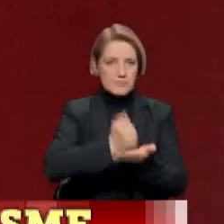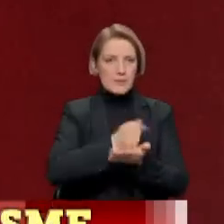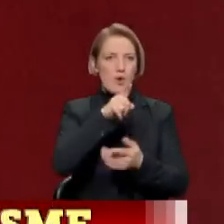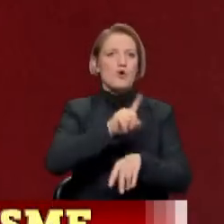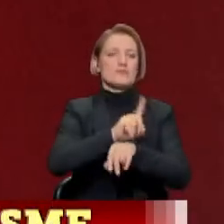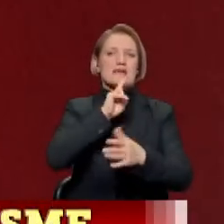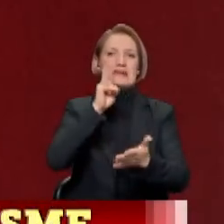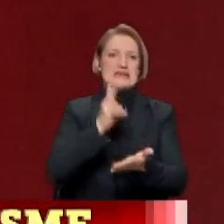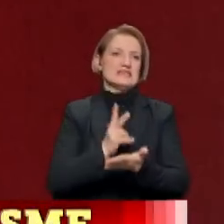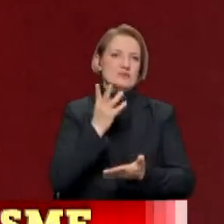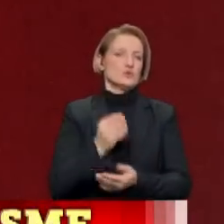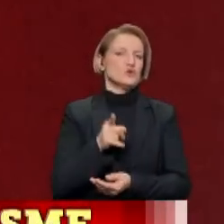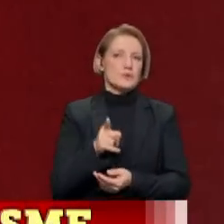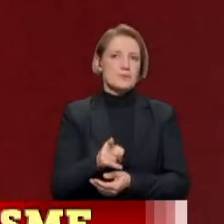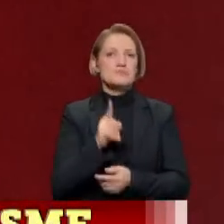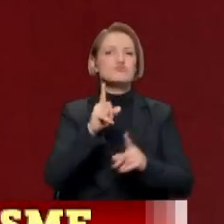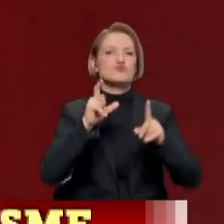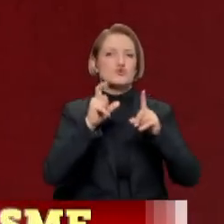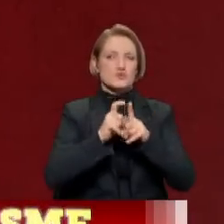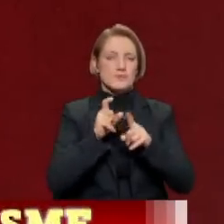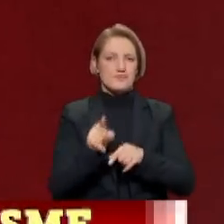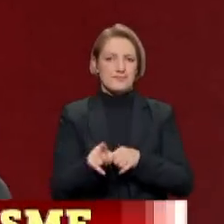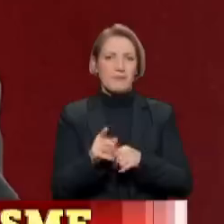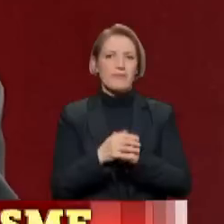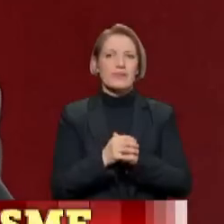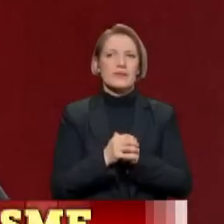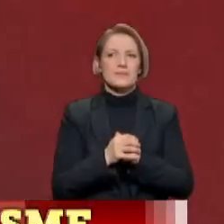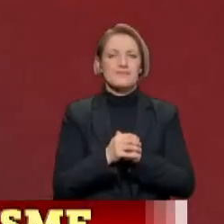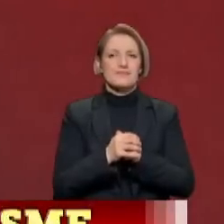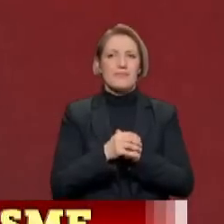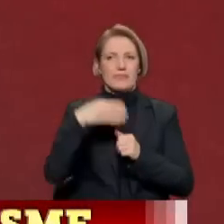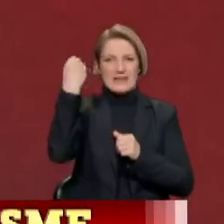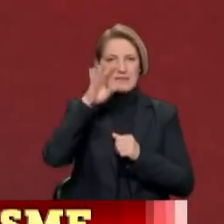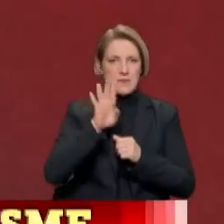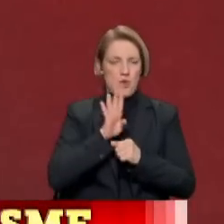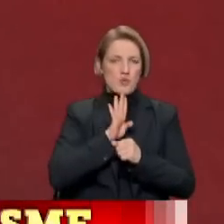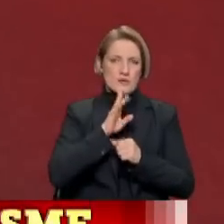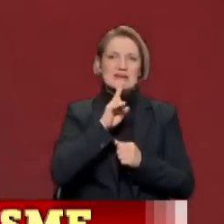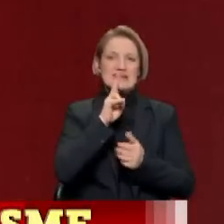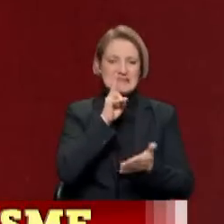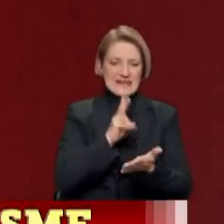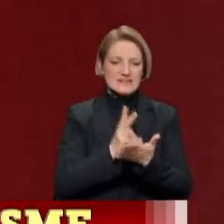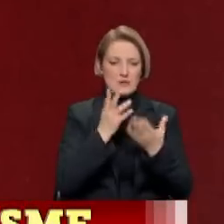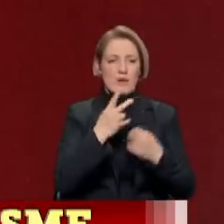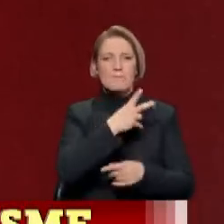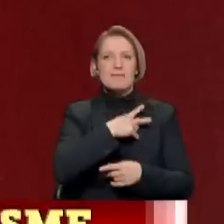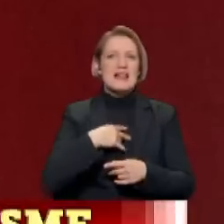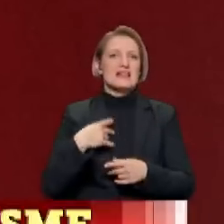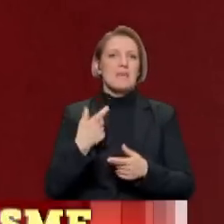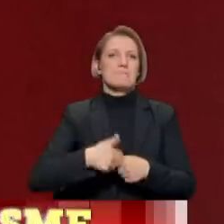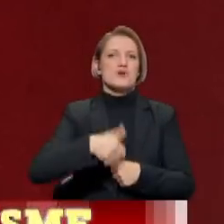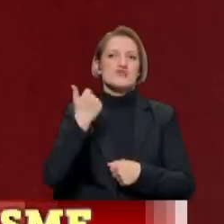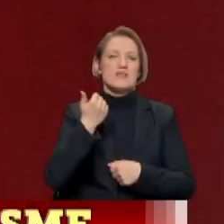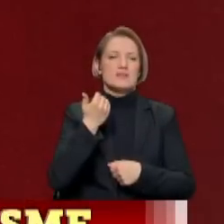Bizim uygulamamıza göre. Bu durumda kesinleşmiş oluyor. Ekrem İmamoğlu siyasi yasaklı mı oluyor? Ve kesinleştiği anda belediye başkanlığı